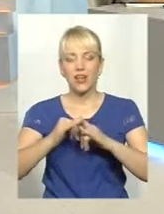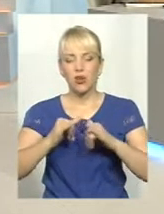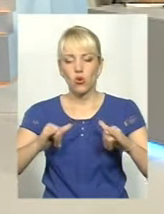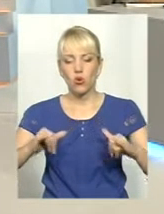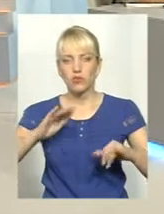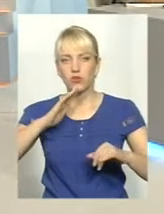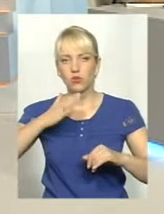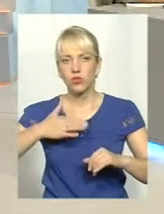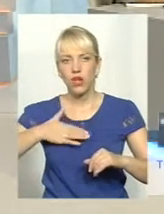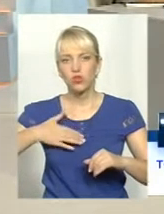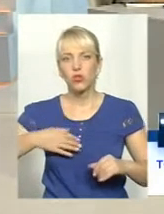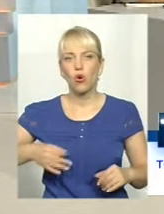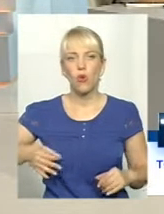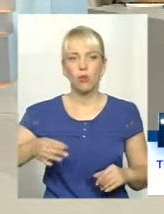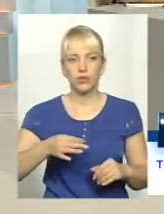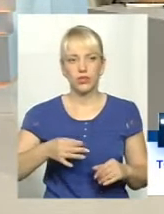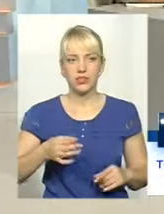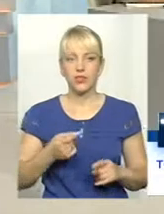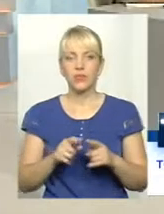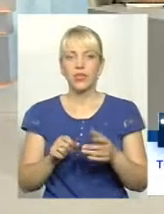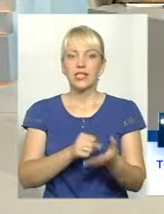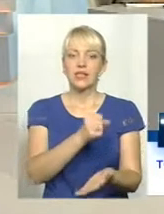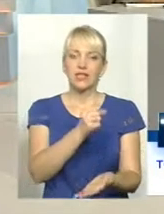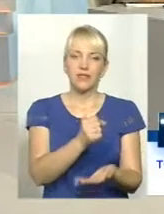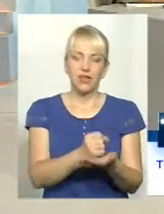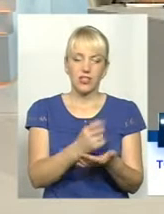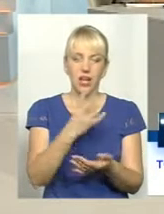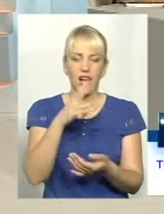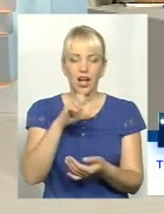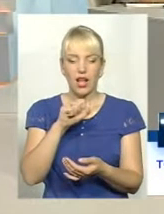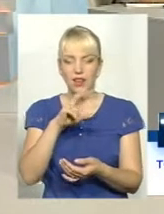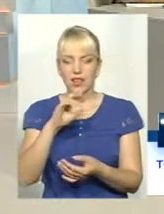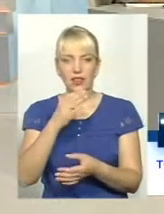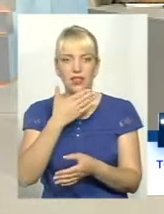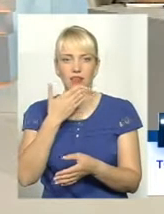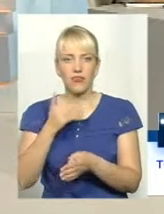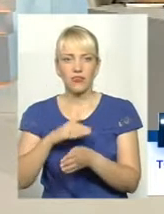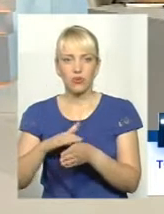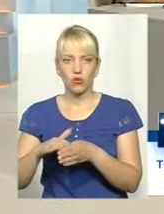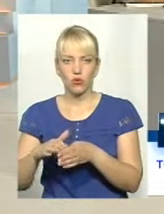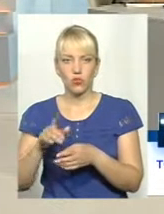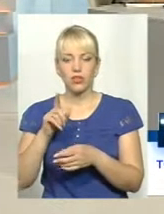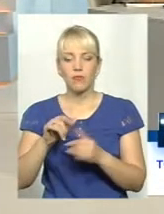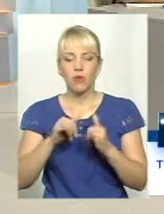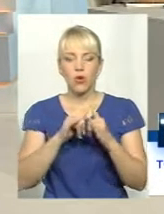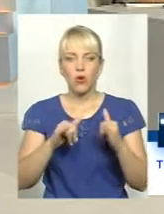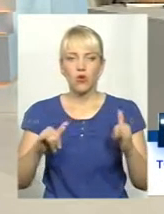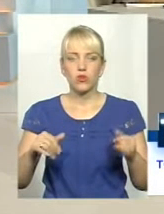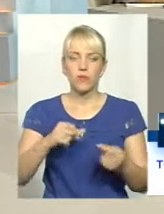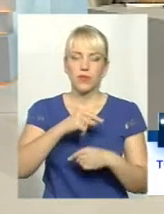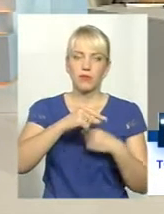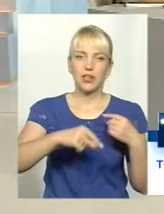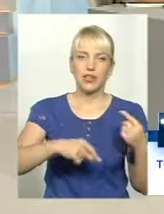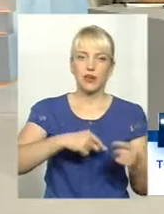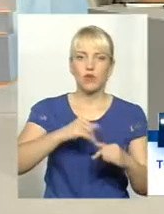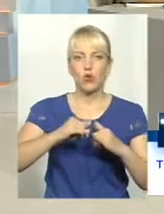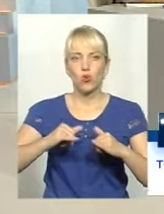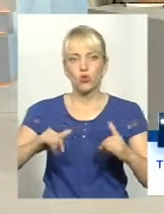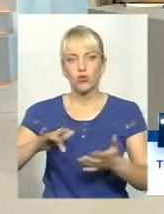голосування вже безпосередньо, це що відбувається. Тобто все йде правильно, але я б ще не відкидав такий документ, як стратегія розвитку нашої